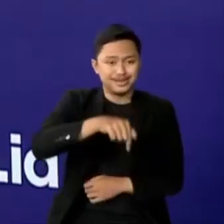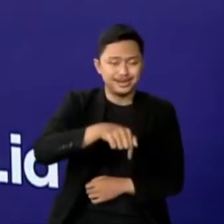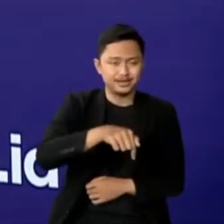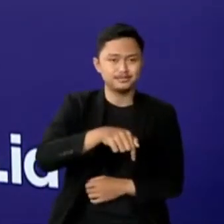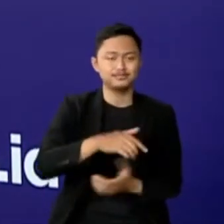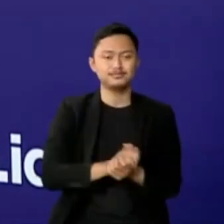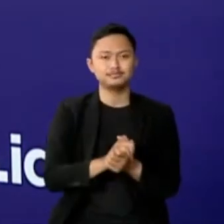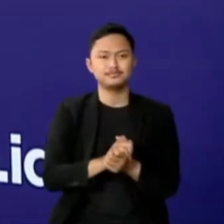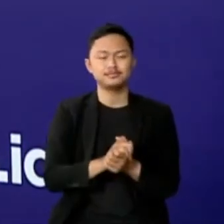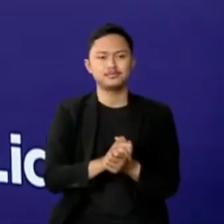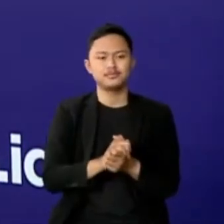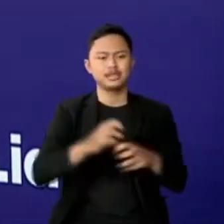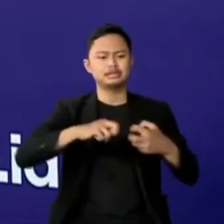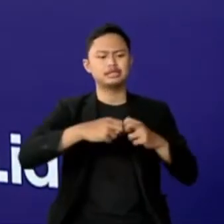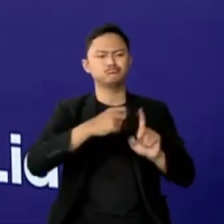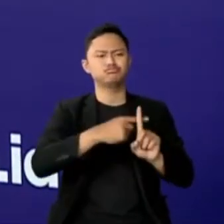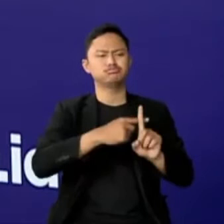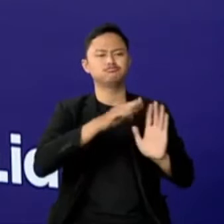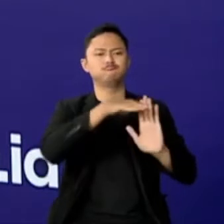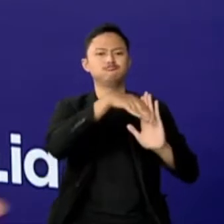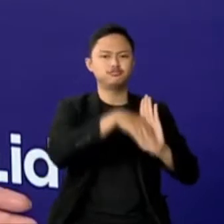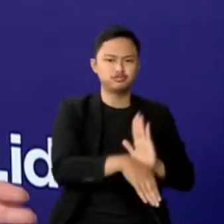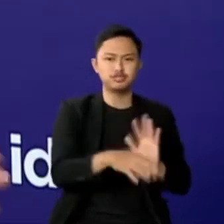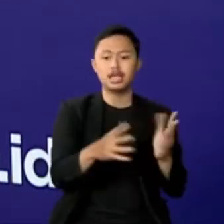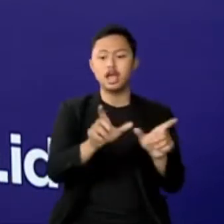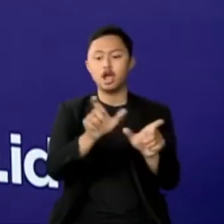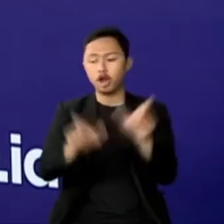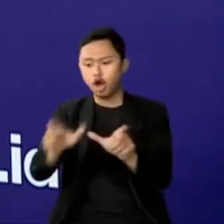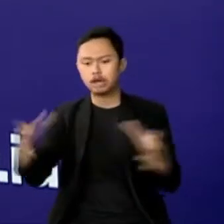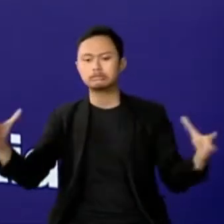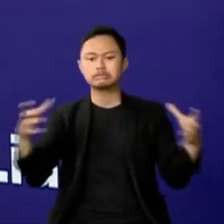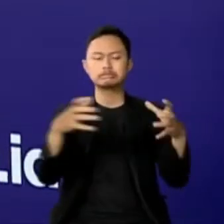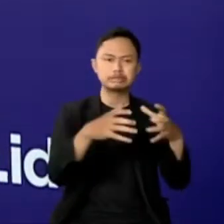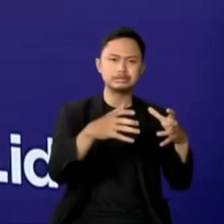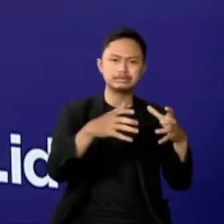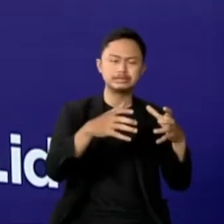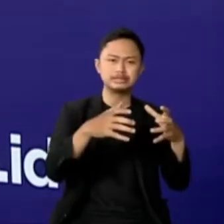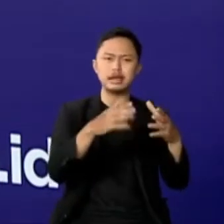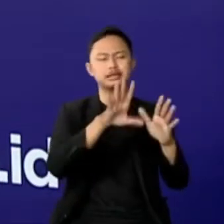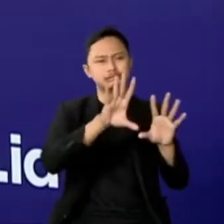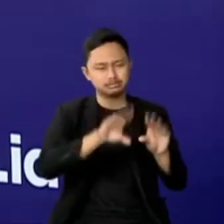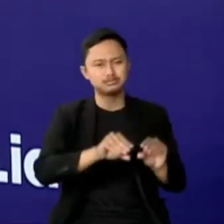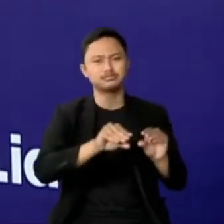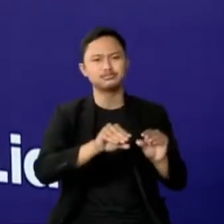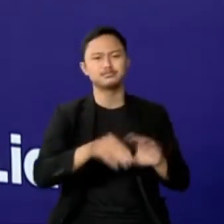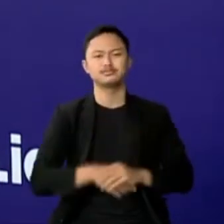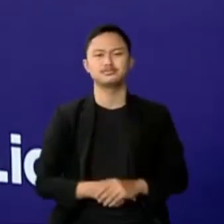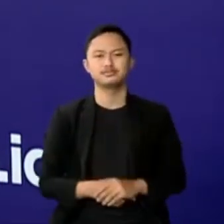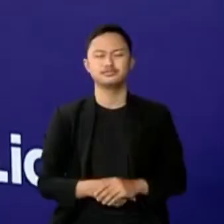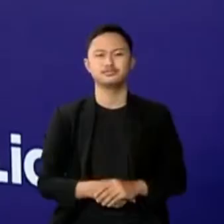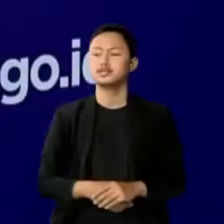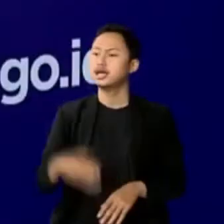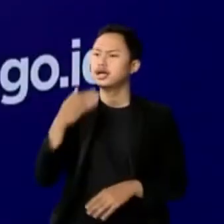ini ia tak bisa mengurangi orang berkerumunan keluar rumah naik-naik Makasih Bang